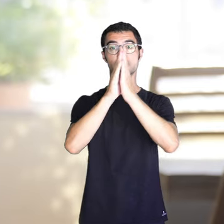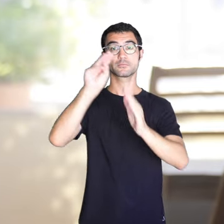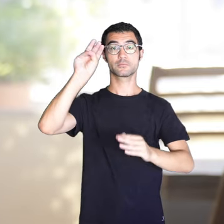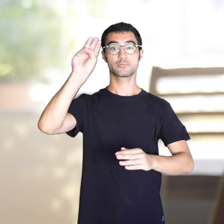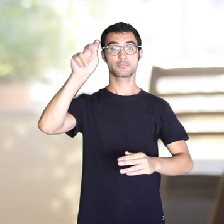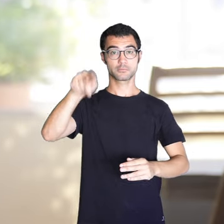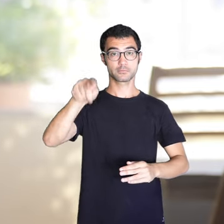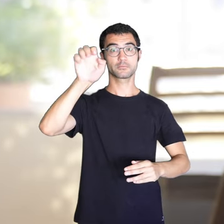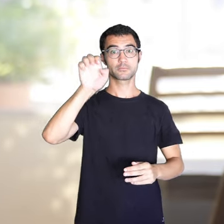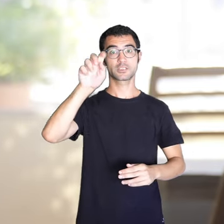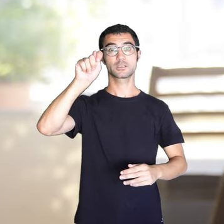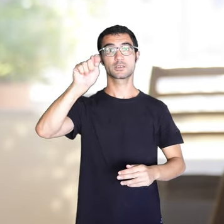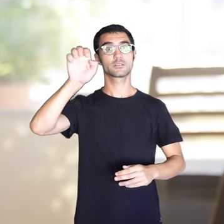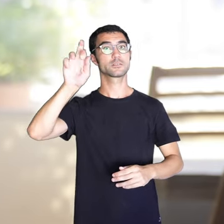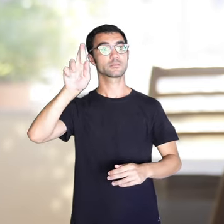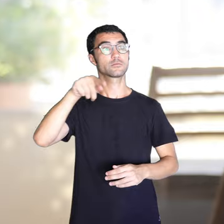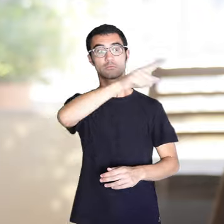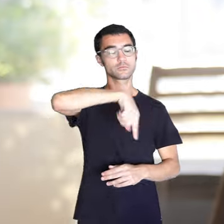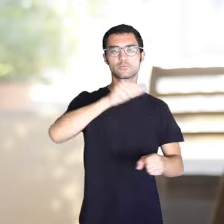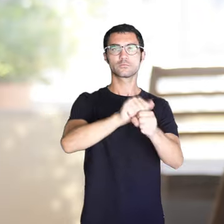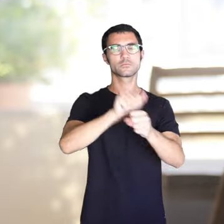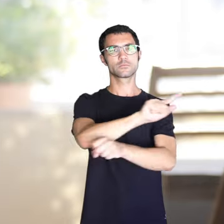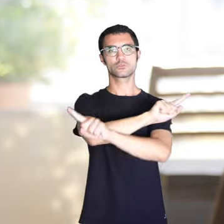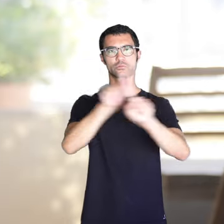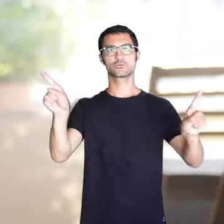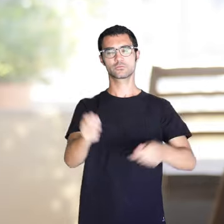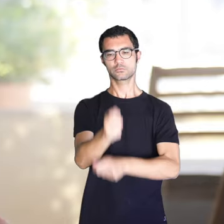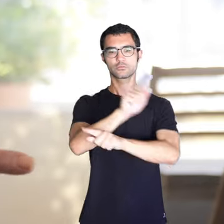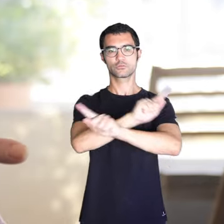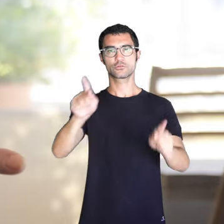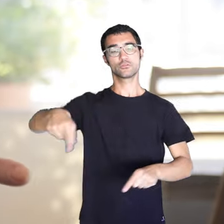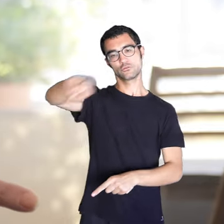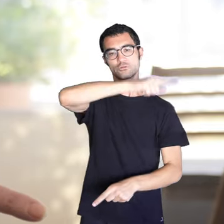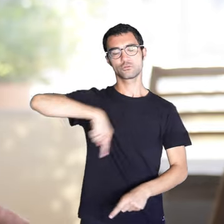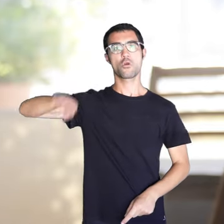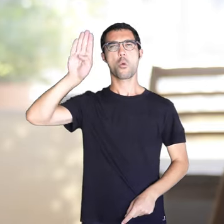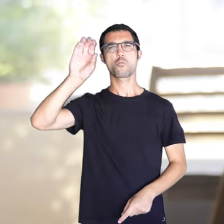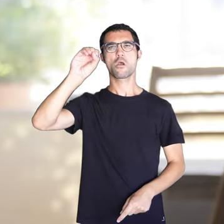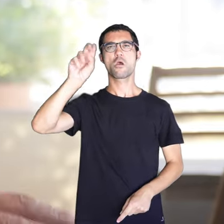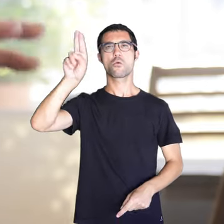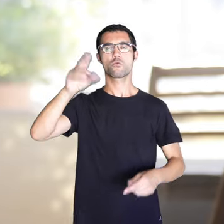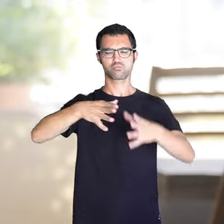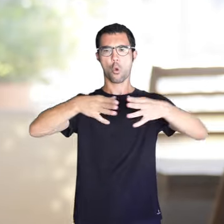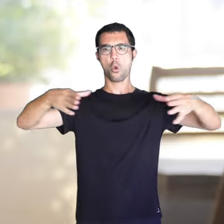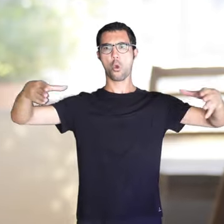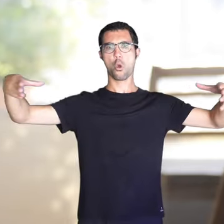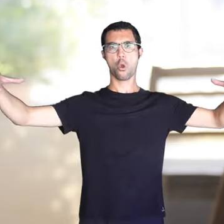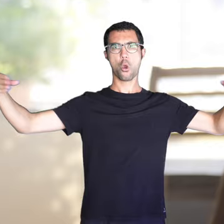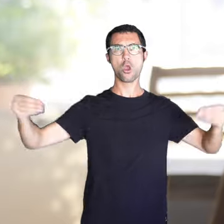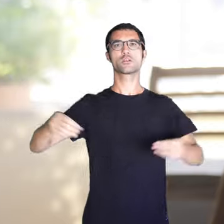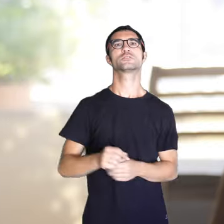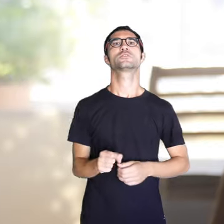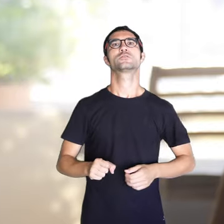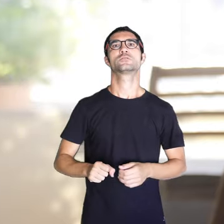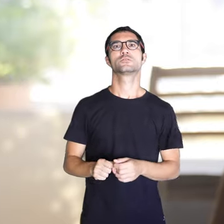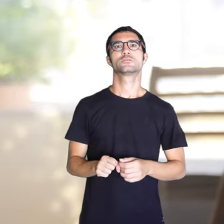d'aquí d'esport i érem tots molt de pescadors. En diumenge anàvem allà, carregàvem